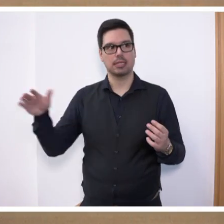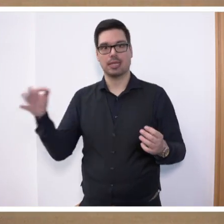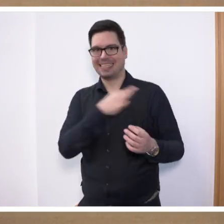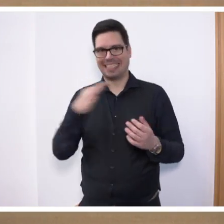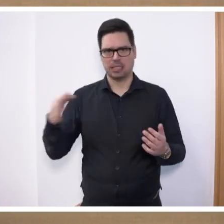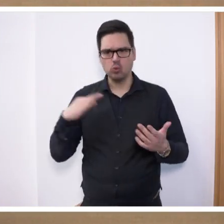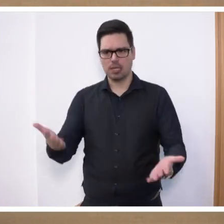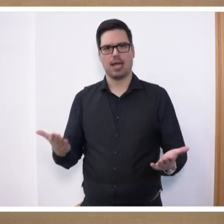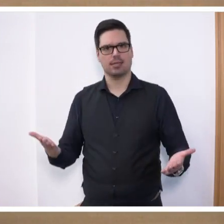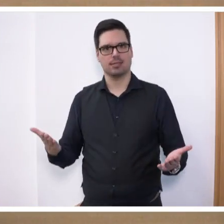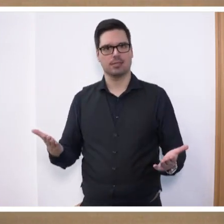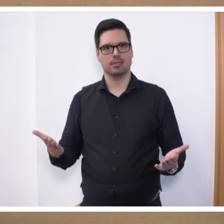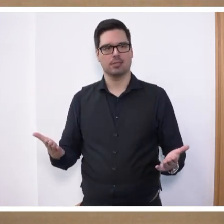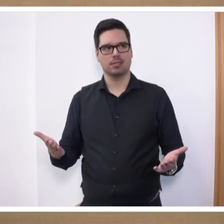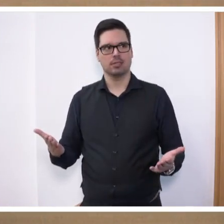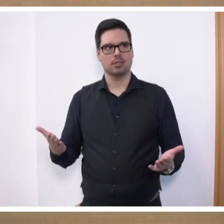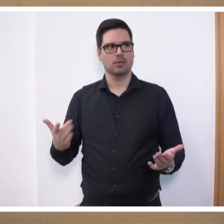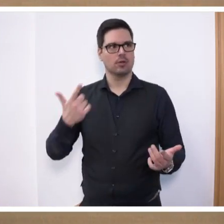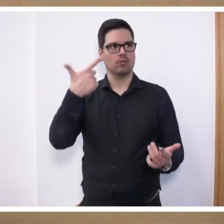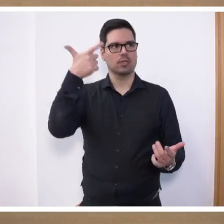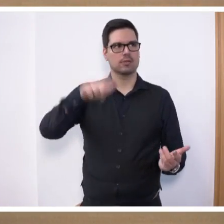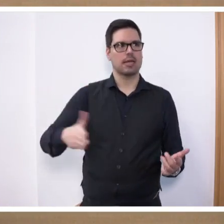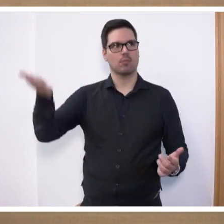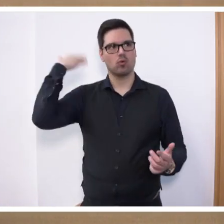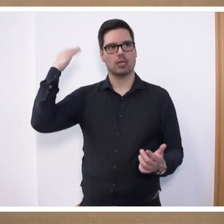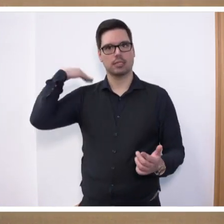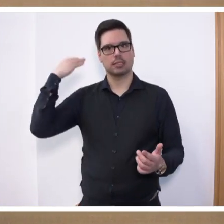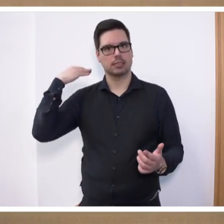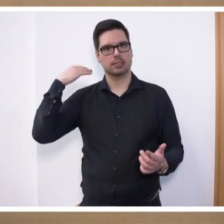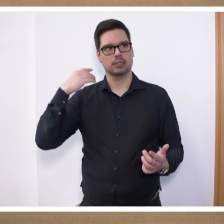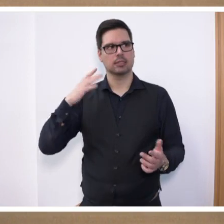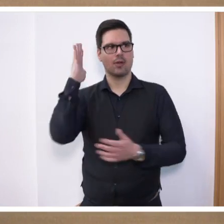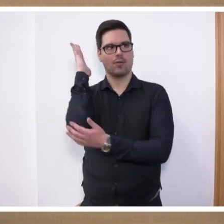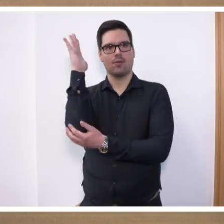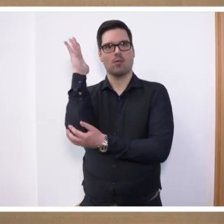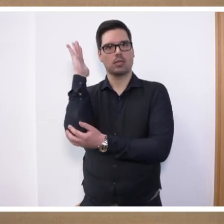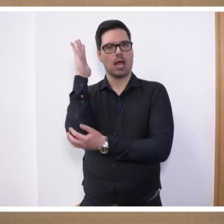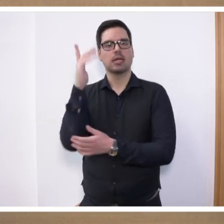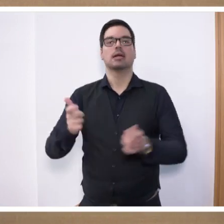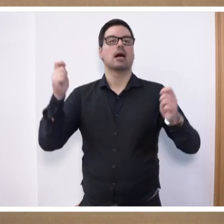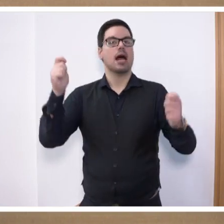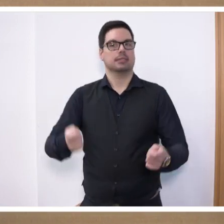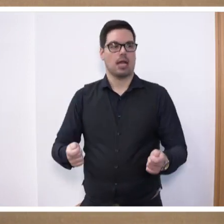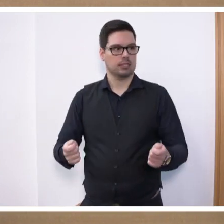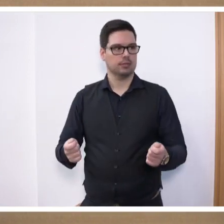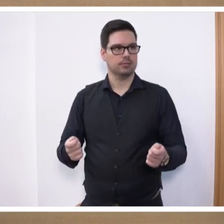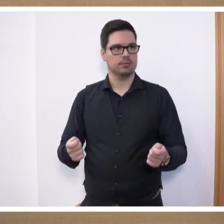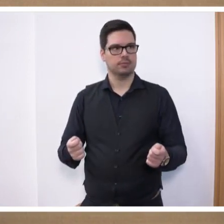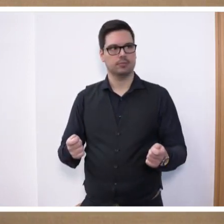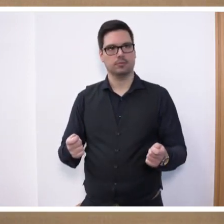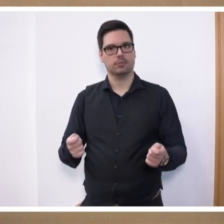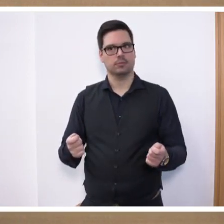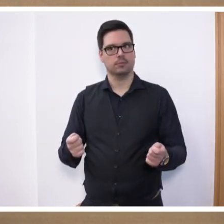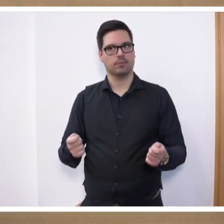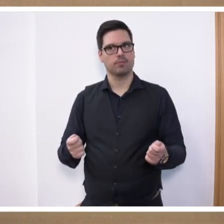Gesundheit. Und ich habe hier vor 2 Monaten ungefähr vorgetragen, wir haben einen Antrag gestellt gehabt, dass die